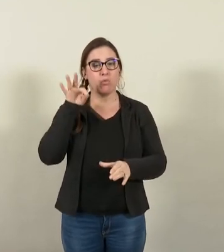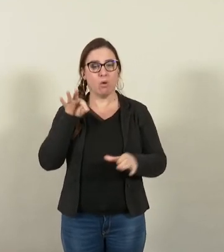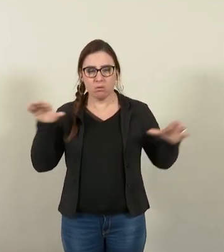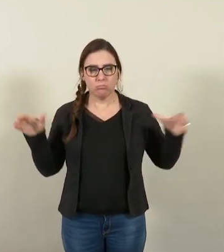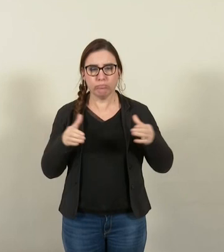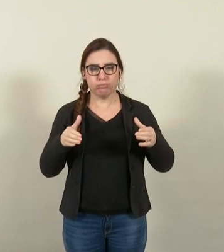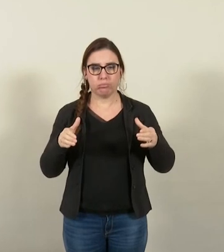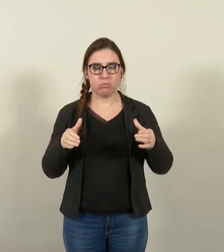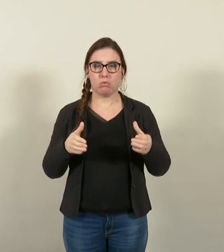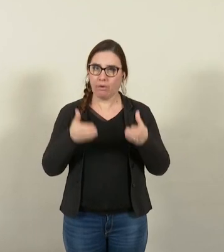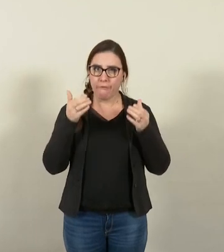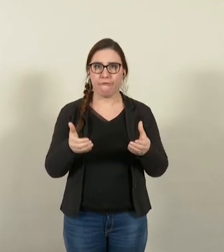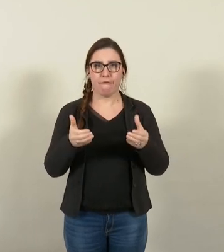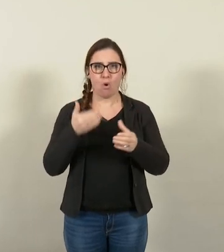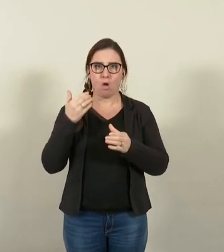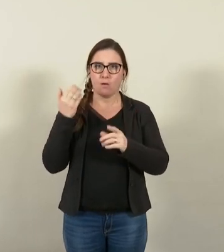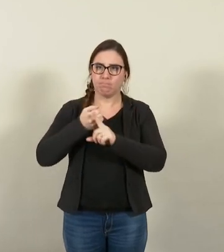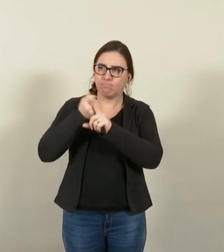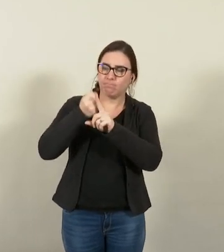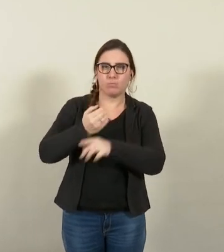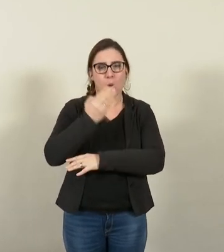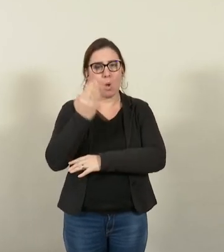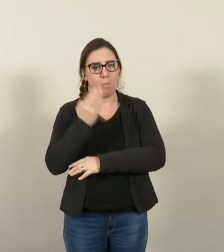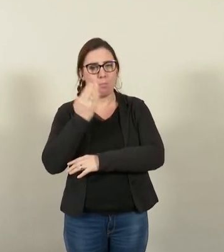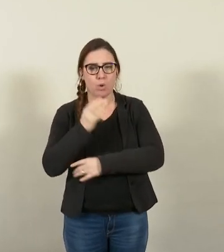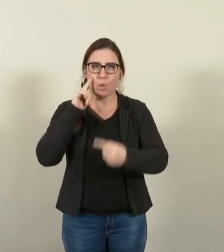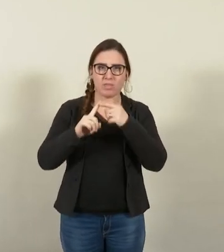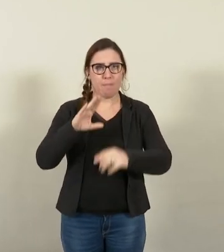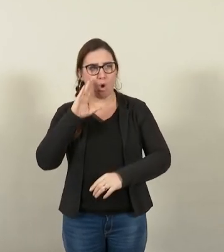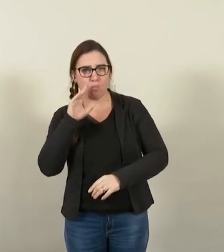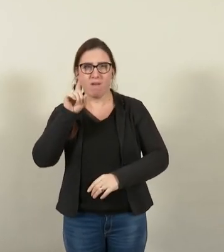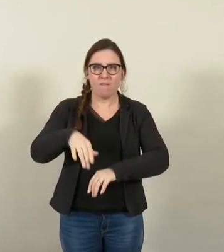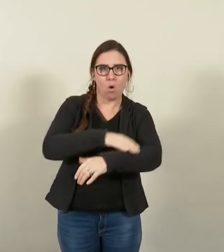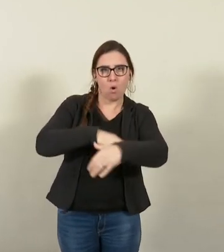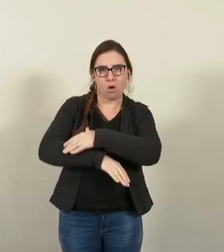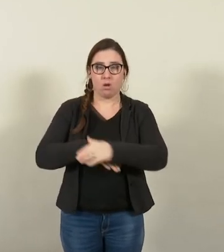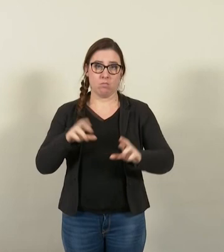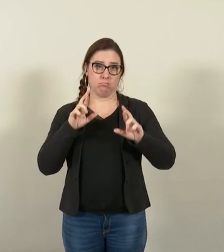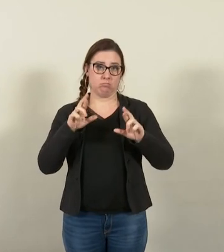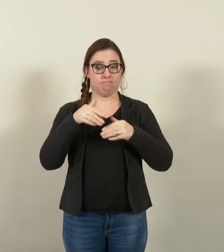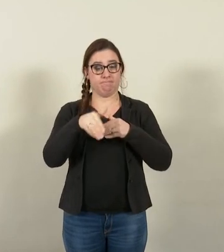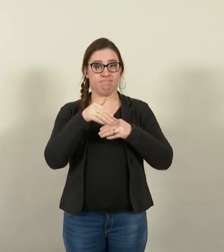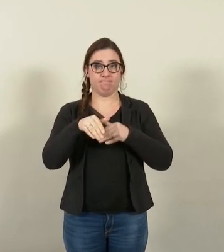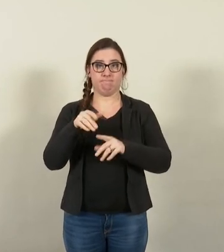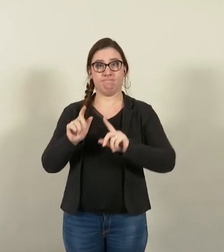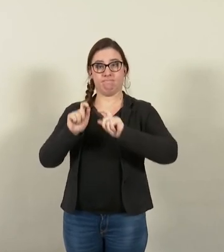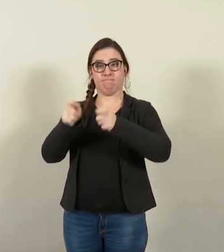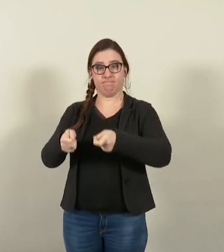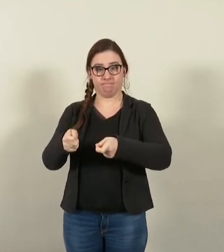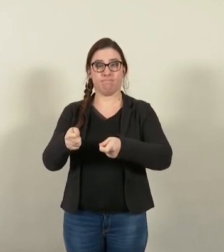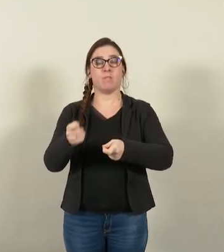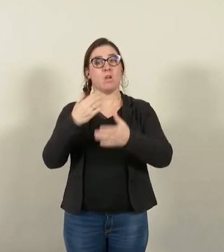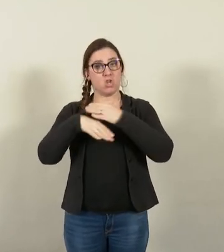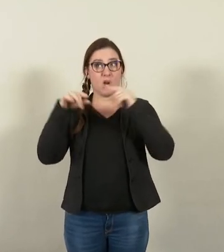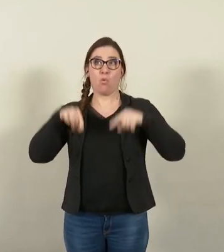voulu marquer le besoin d'ambition en matière de logement nous attendons la nomination j'imagine inéamment sous peu de quelqu'un en charge du logement au sein